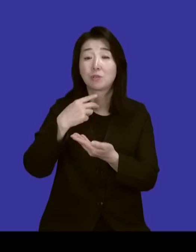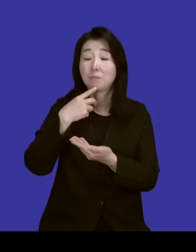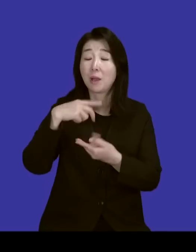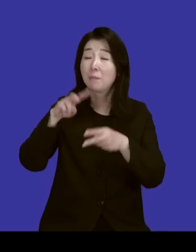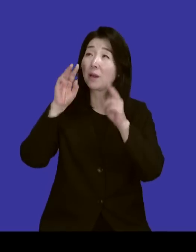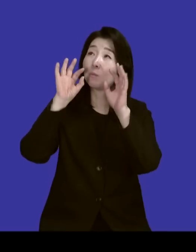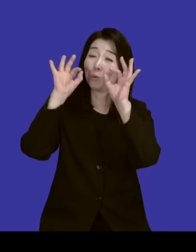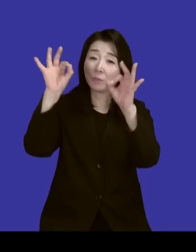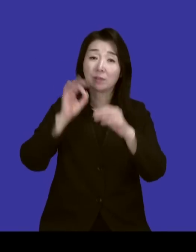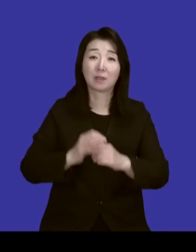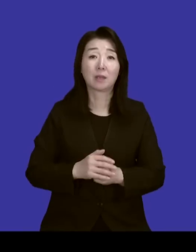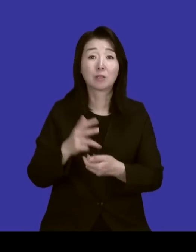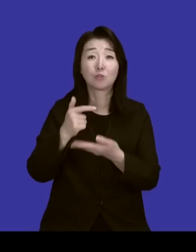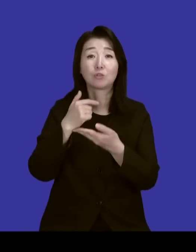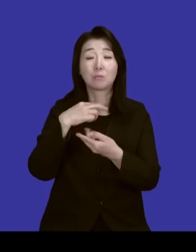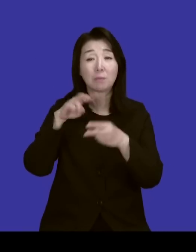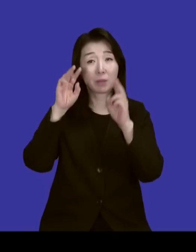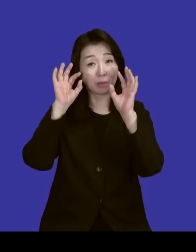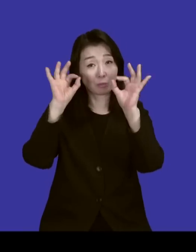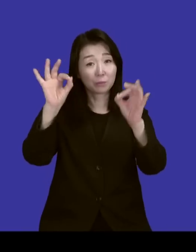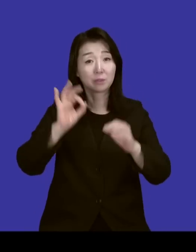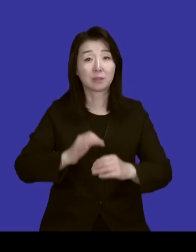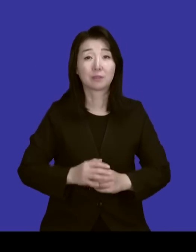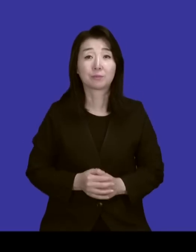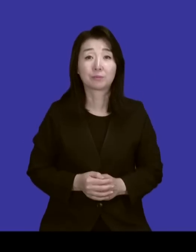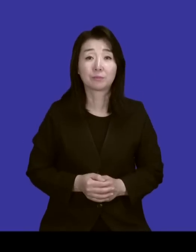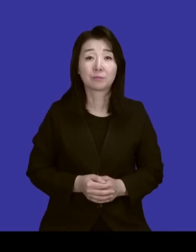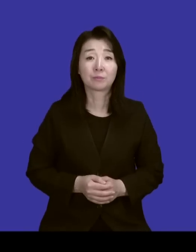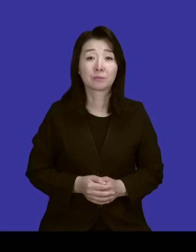바라봅니다. 주님만 바라봅니다.